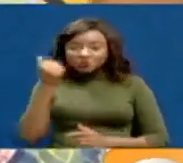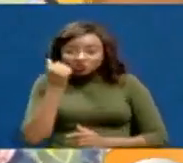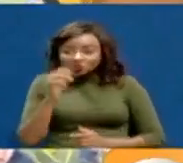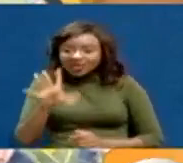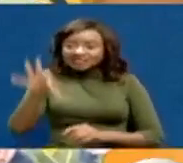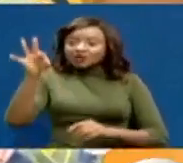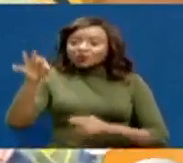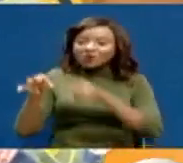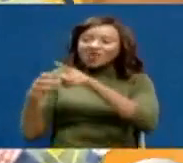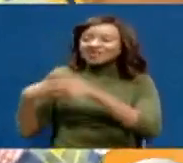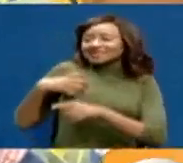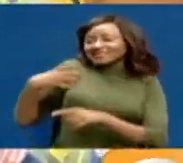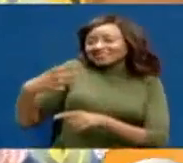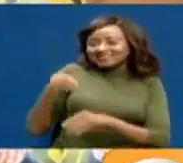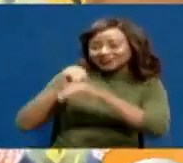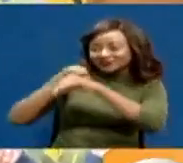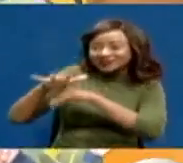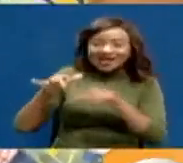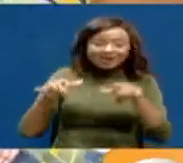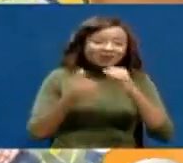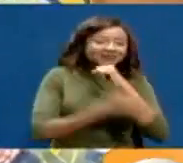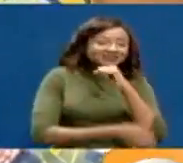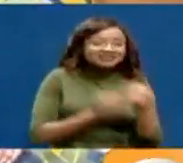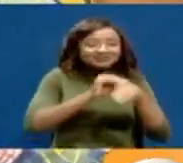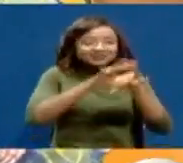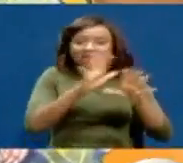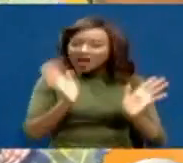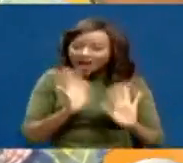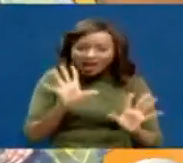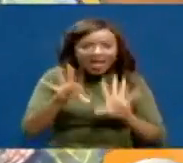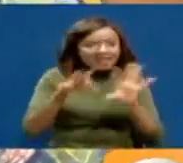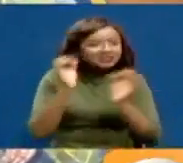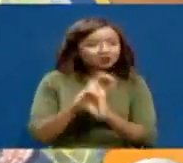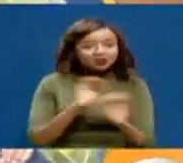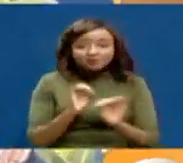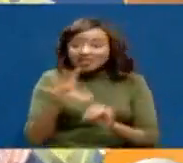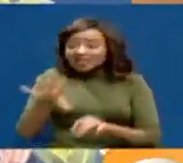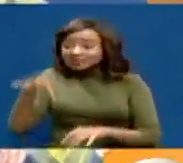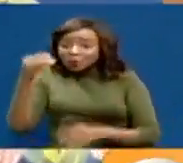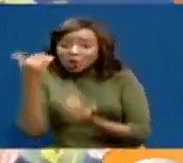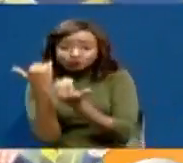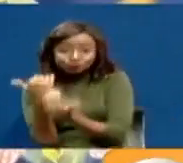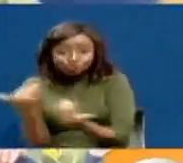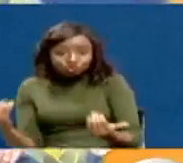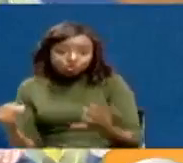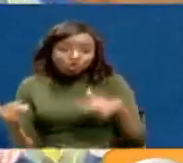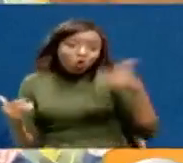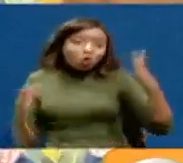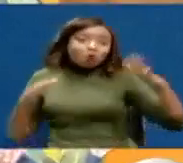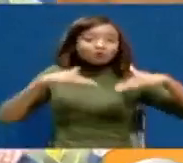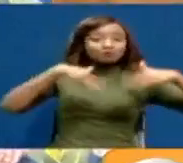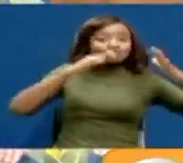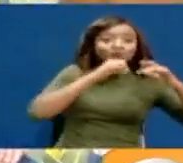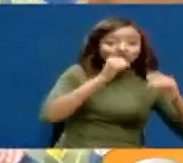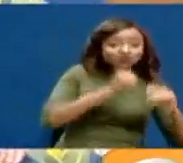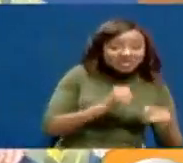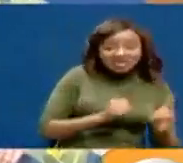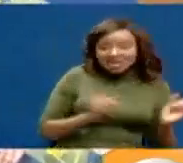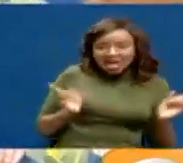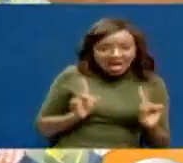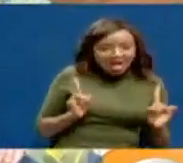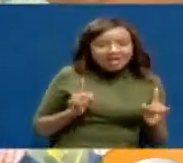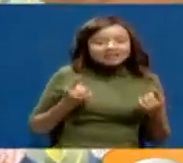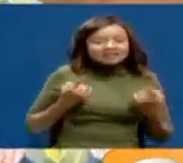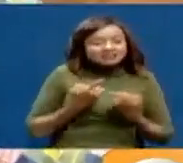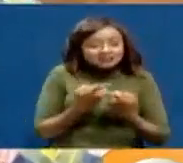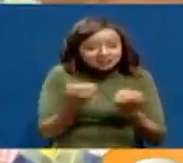Hauchagui tajiri ama maskini. Hauchagui mtoto wala mzee.